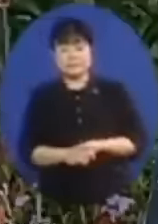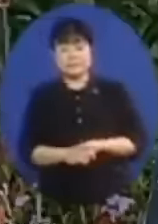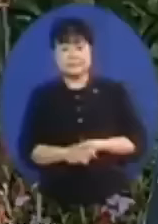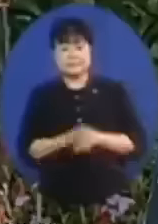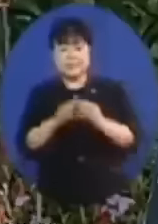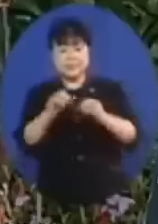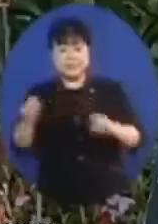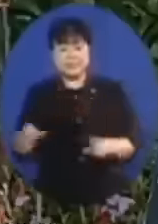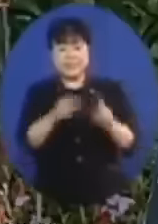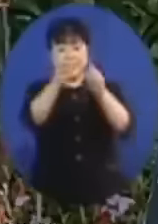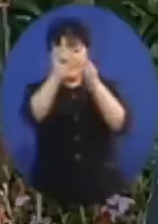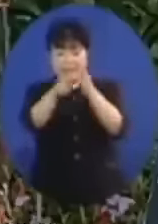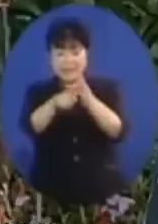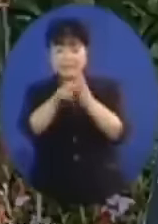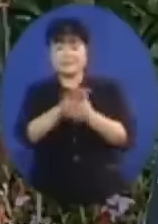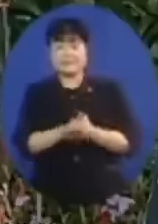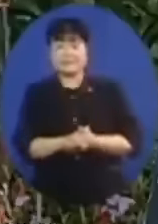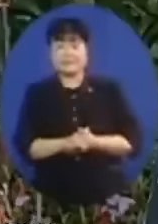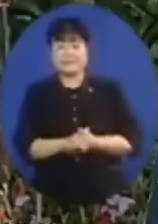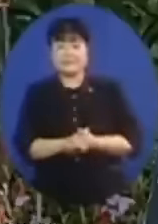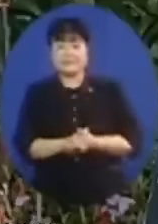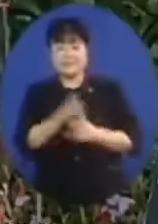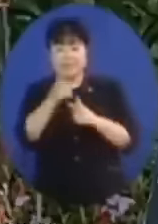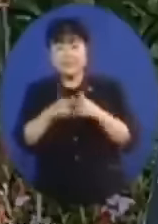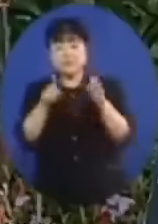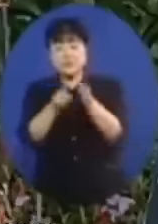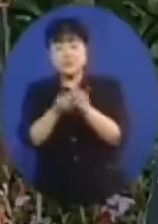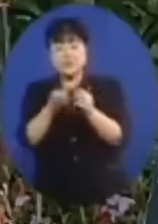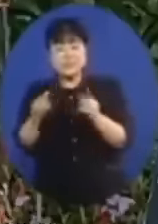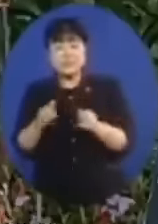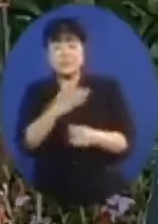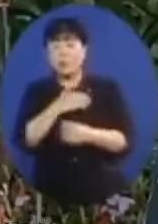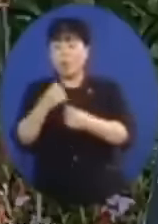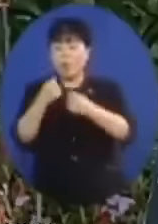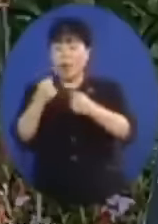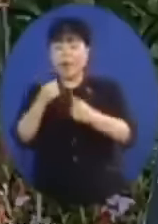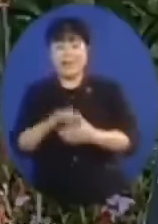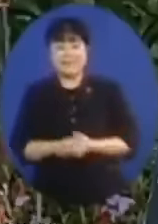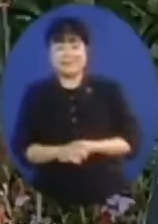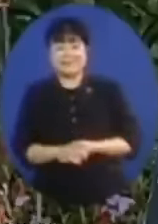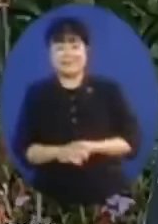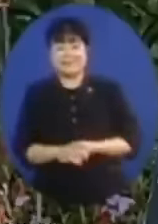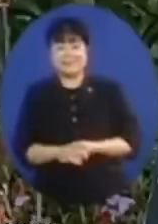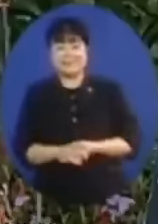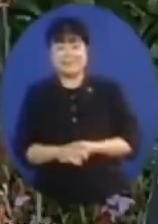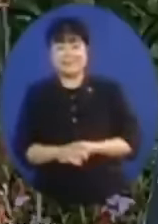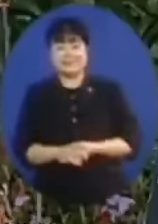이 땅에 사는 동안에 그러나 예수 믿는 사람들은 건강합니다.